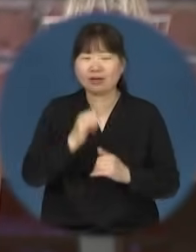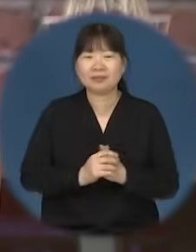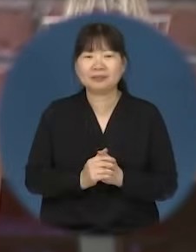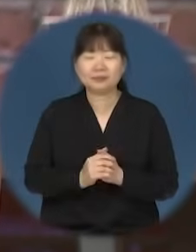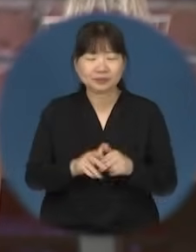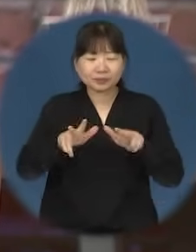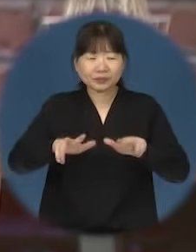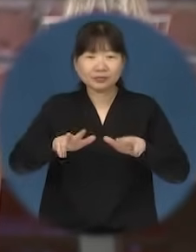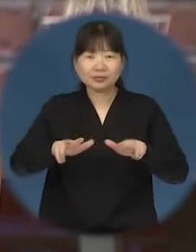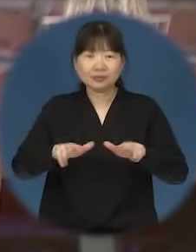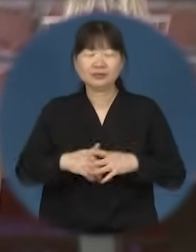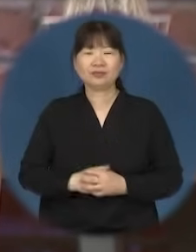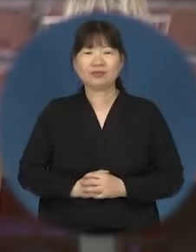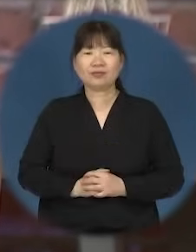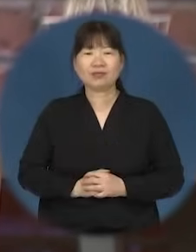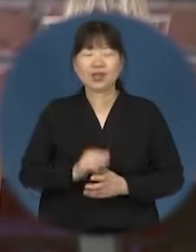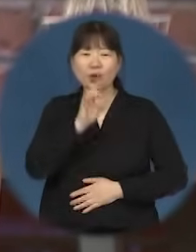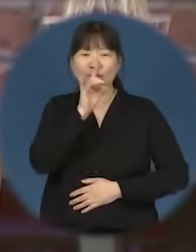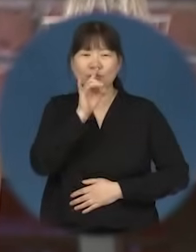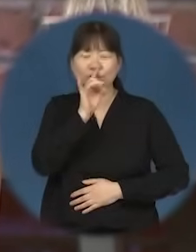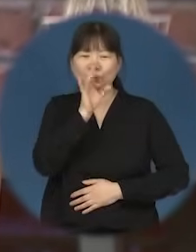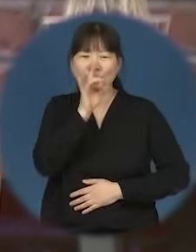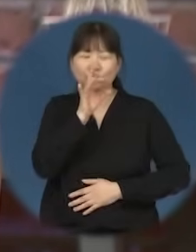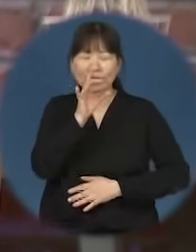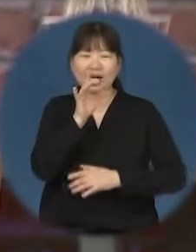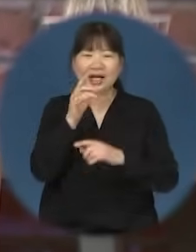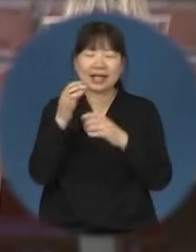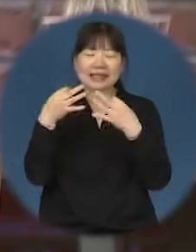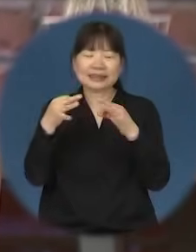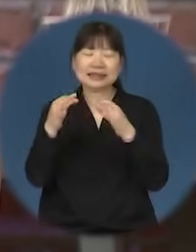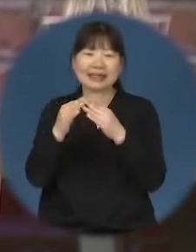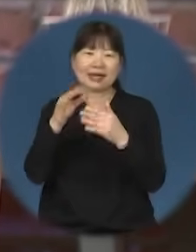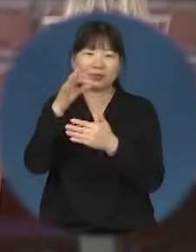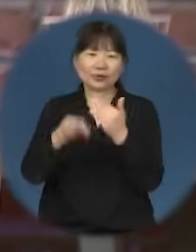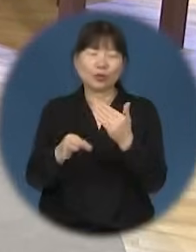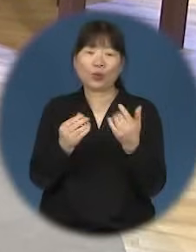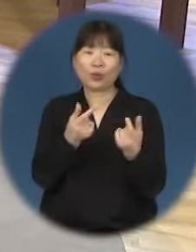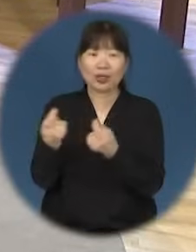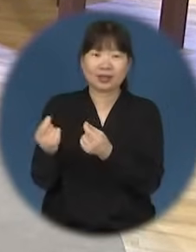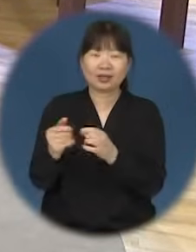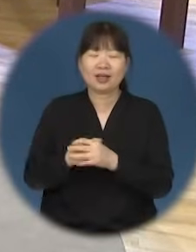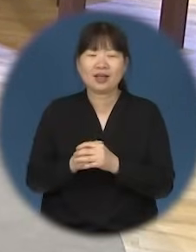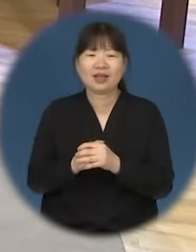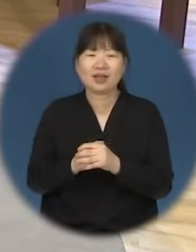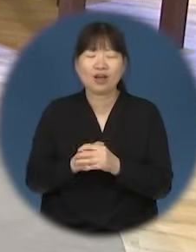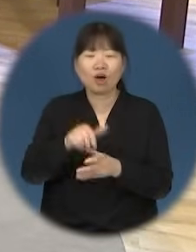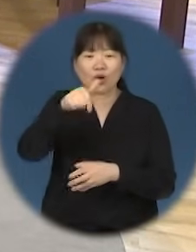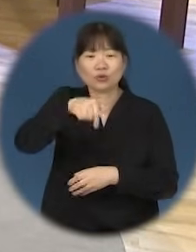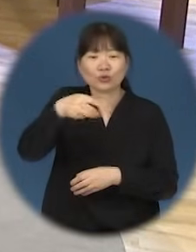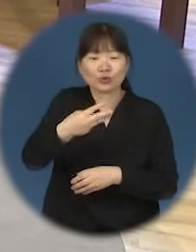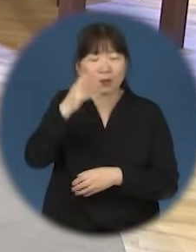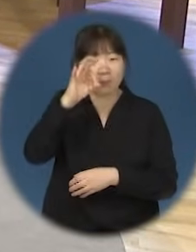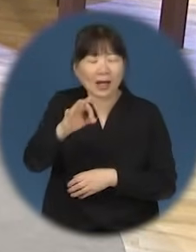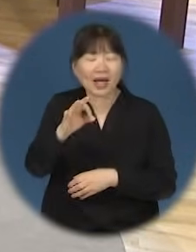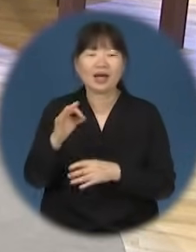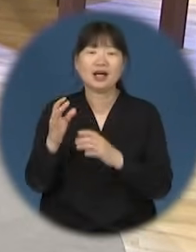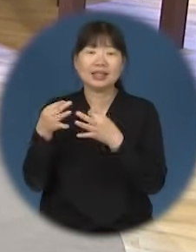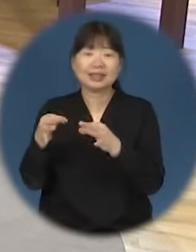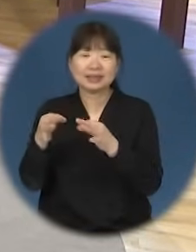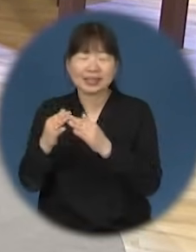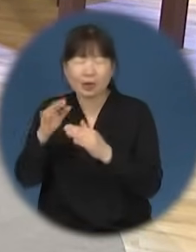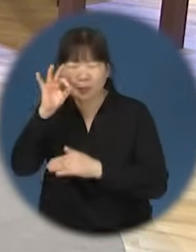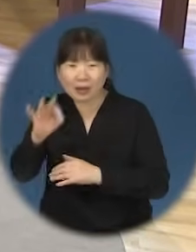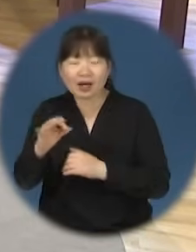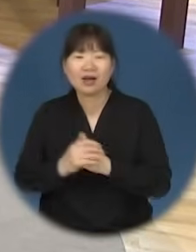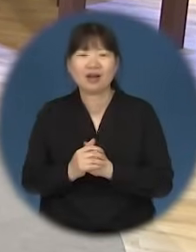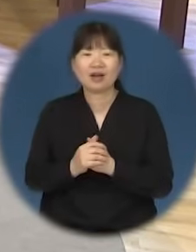시스템이 지금의 현재 중앙화 시스템, 은행 시스템이라고 보시면 되죠. 뭐 구글도 그렇고 은행도 그렇고